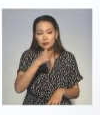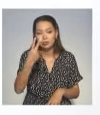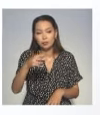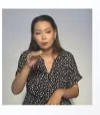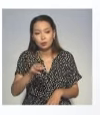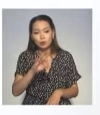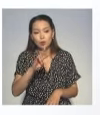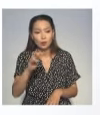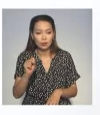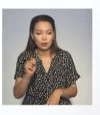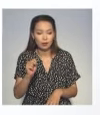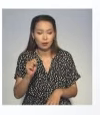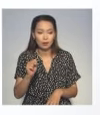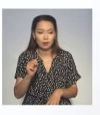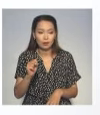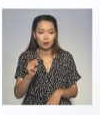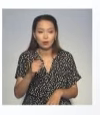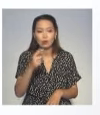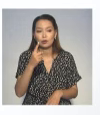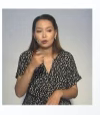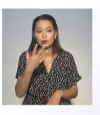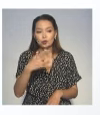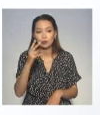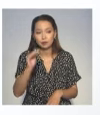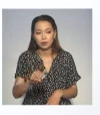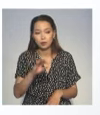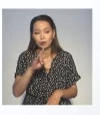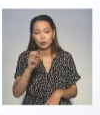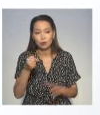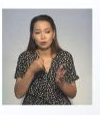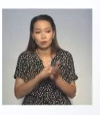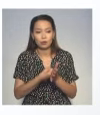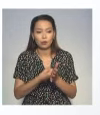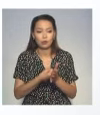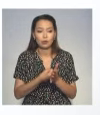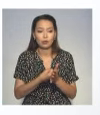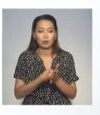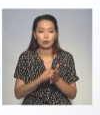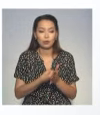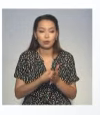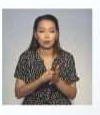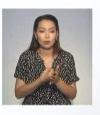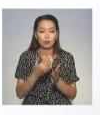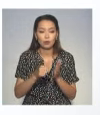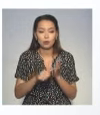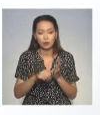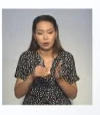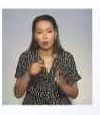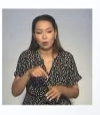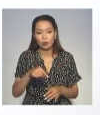мың тоннадан 152 мың тоннаға дейін ауытқыса, осы жылы